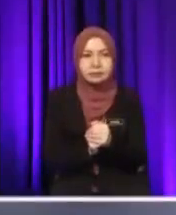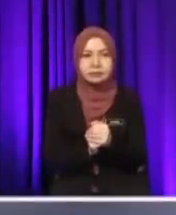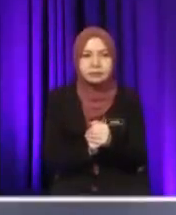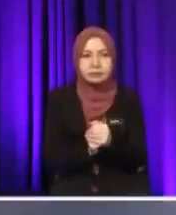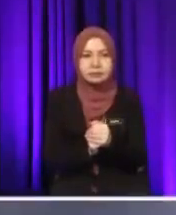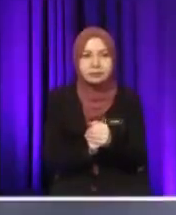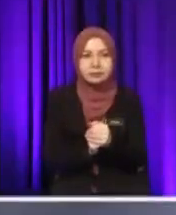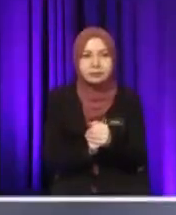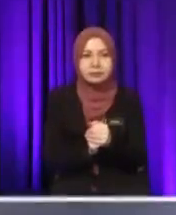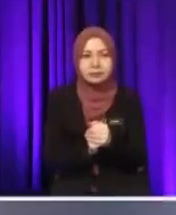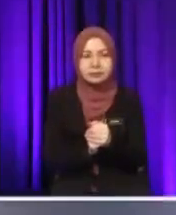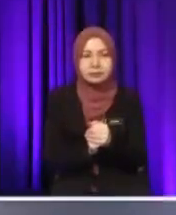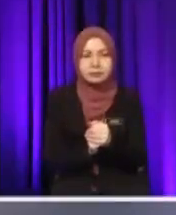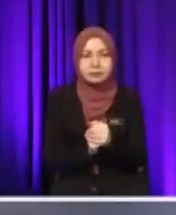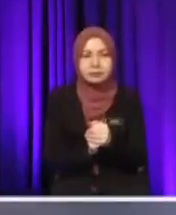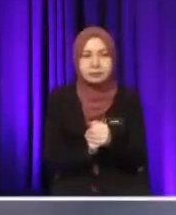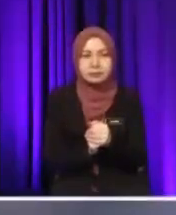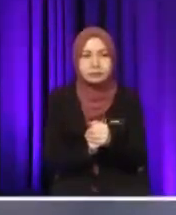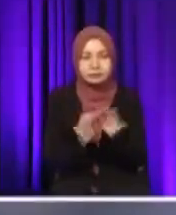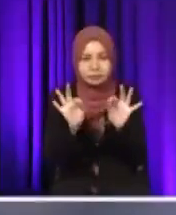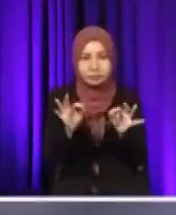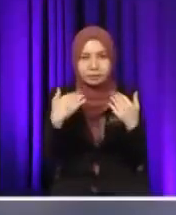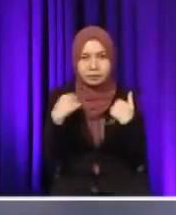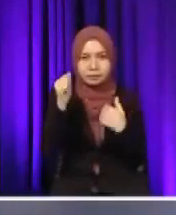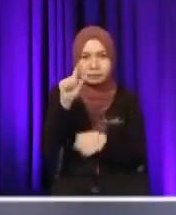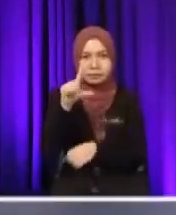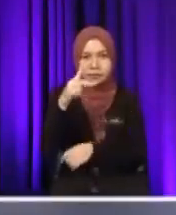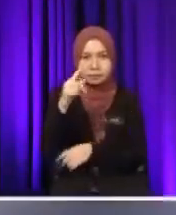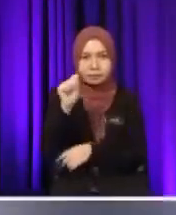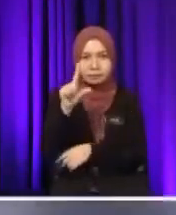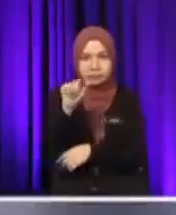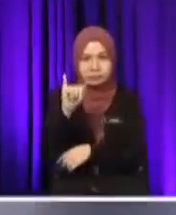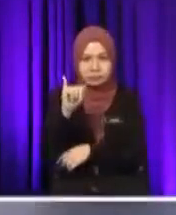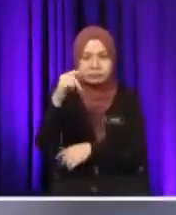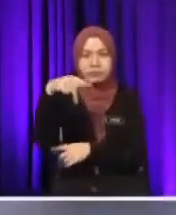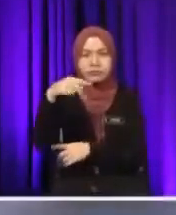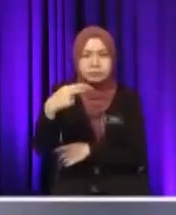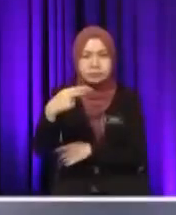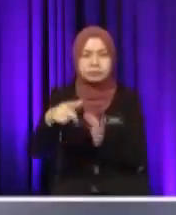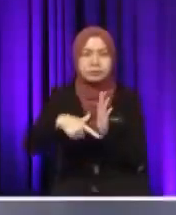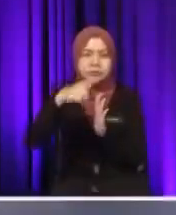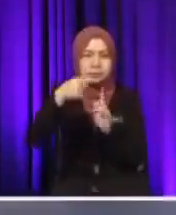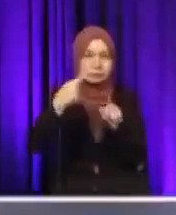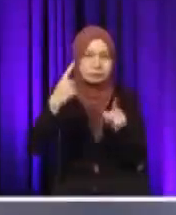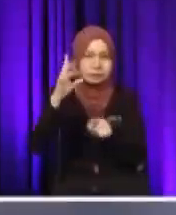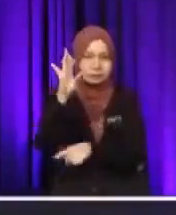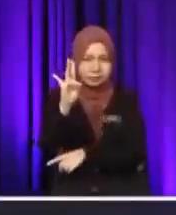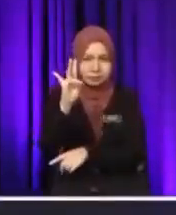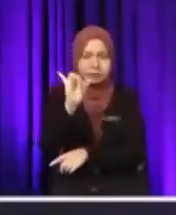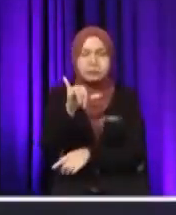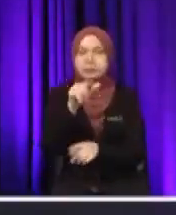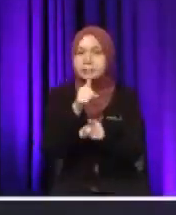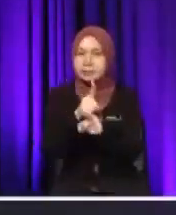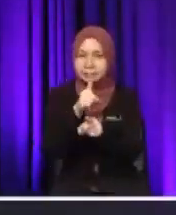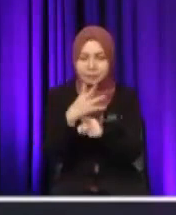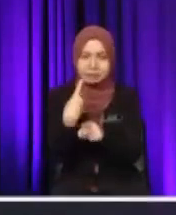Betul, Farisha cakap. Jadi kalau beralkali, okay, pH dia lebih daripada 7 betul tak? Yeah, okay. Kita tengok berdasarkan warna. Nama pun